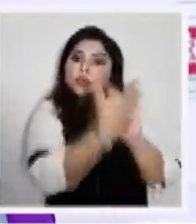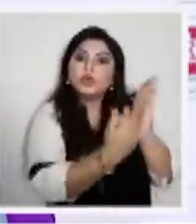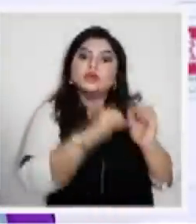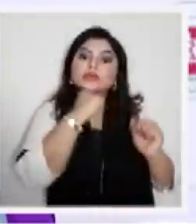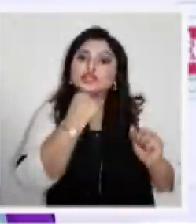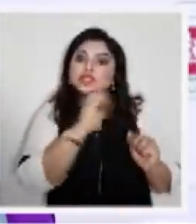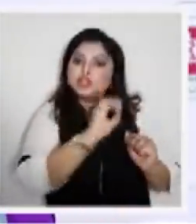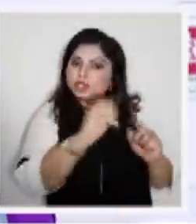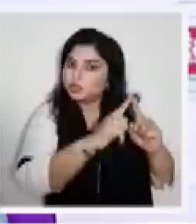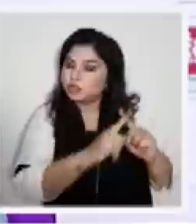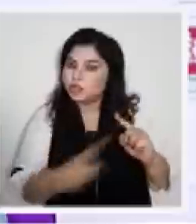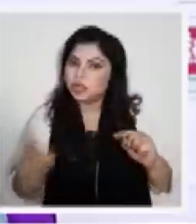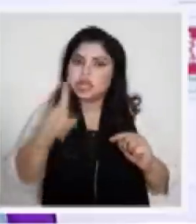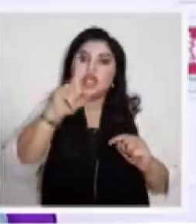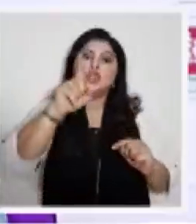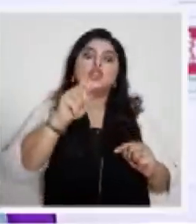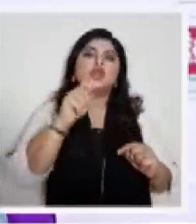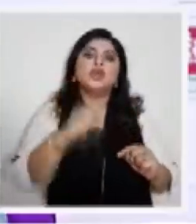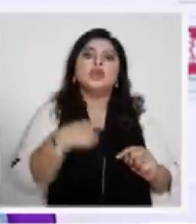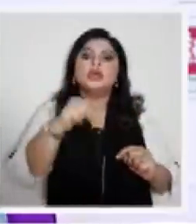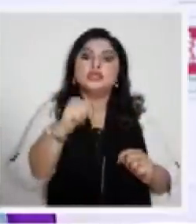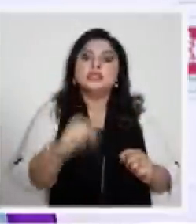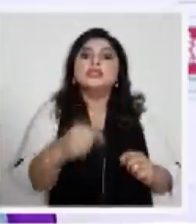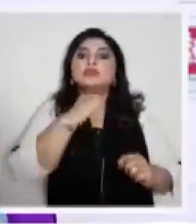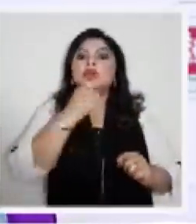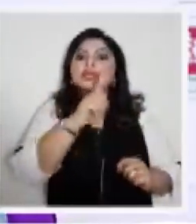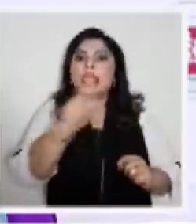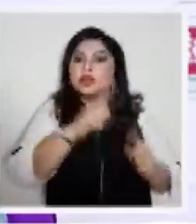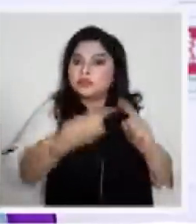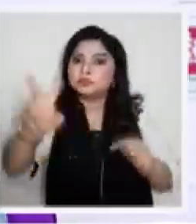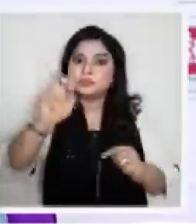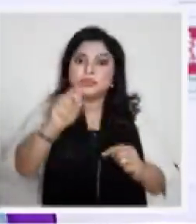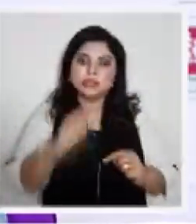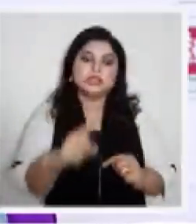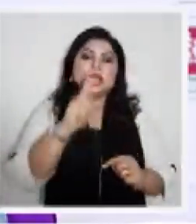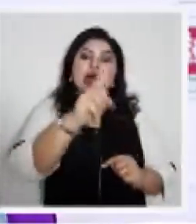এ পর্যন্ত যারা মৃত্যুবরণ করেছেন বয়স বিভাজনে শতকরা হার